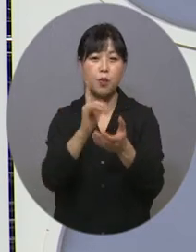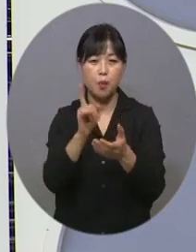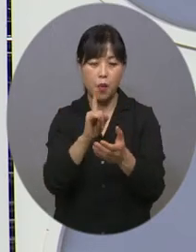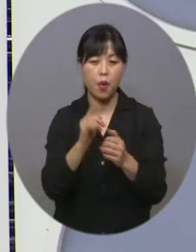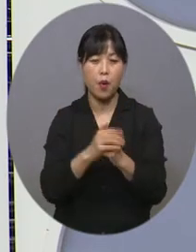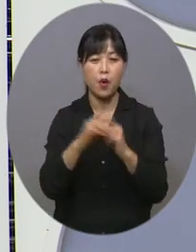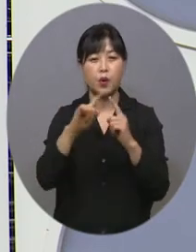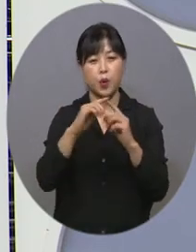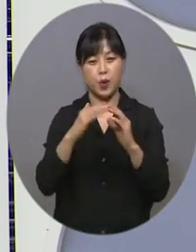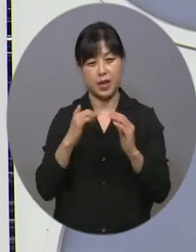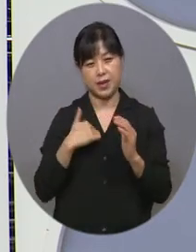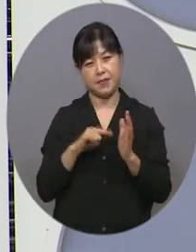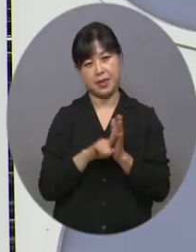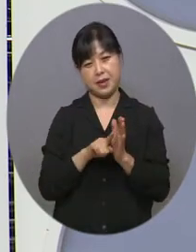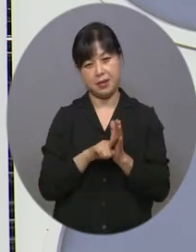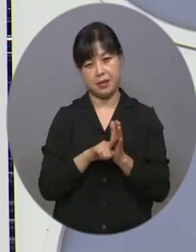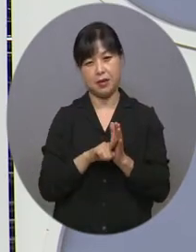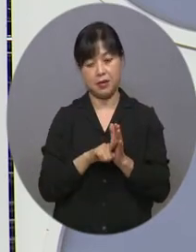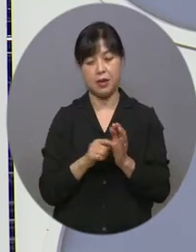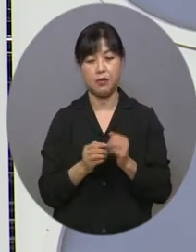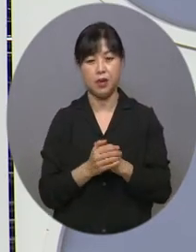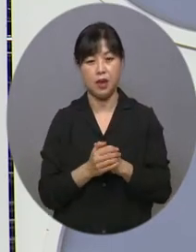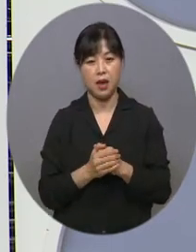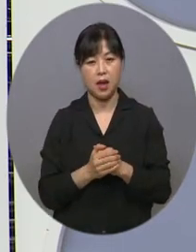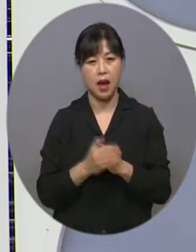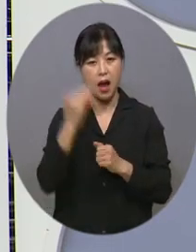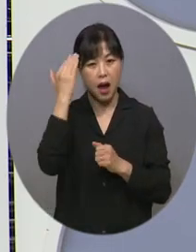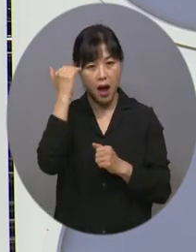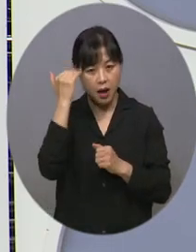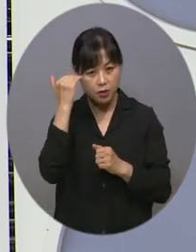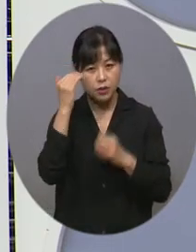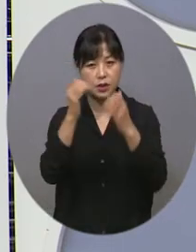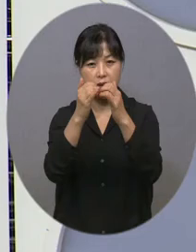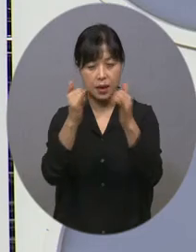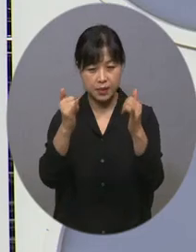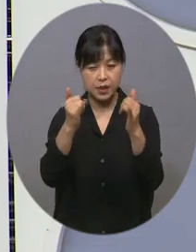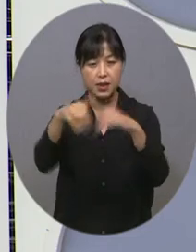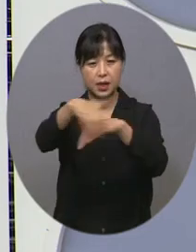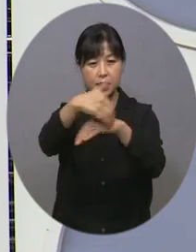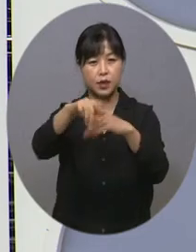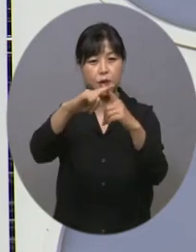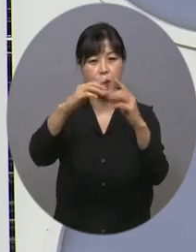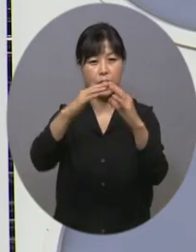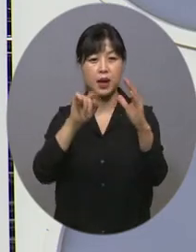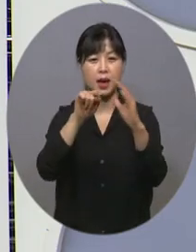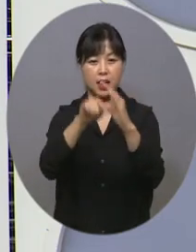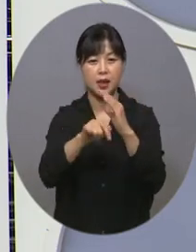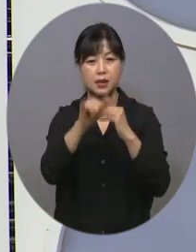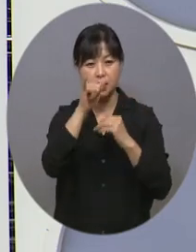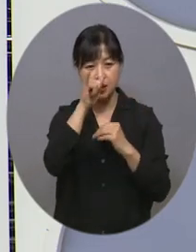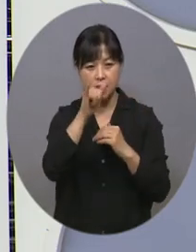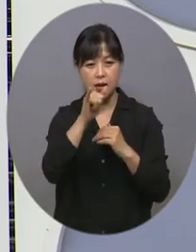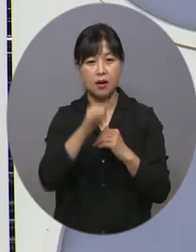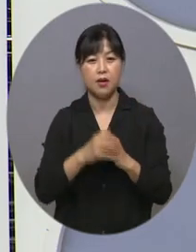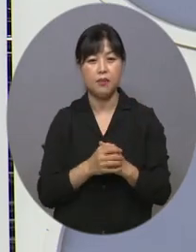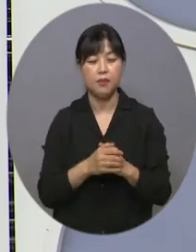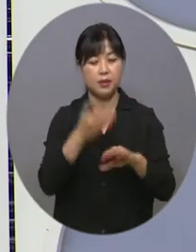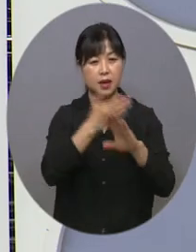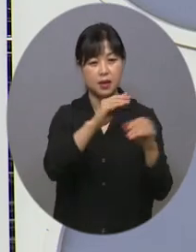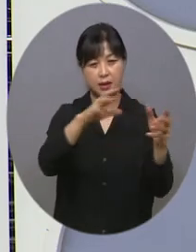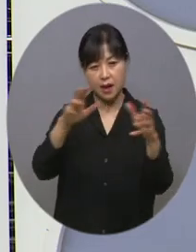예. 한인교회를 주로 이제 주일이면 한인교회를 나가다 보니까 아, 종교적으로 예, 해외 보면은